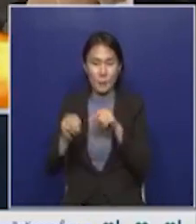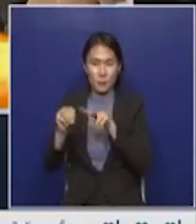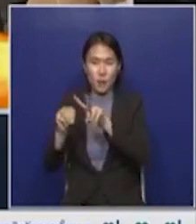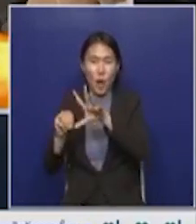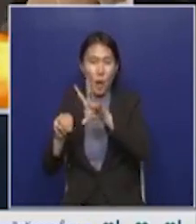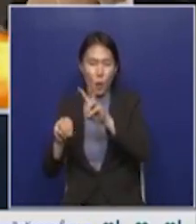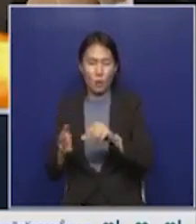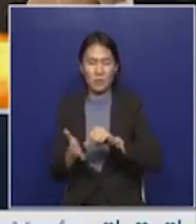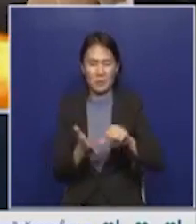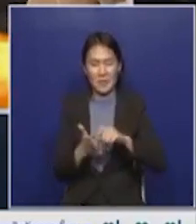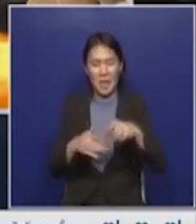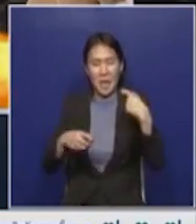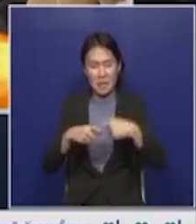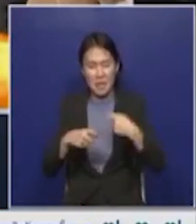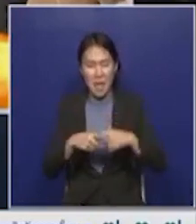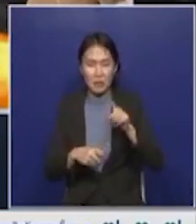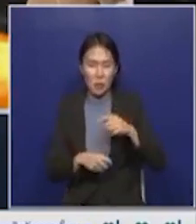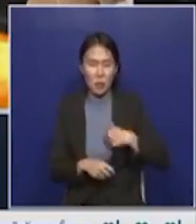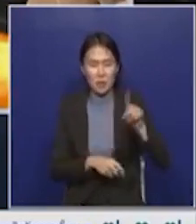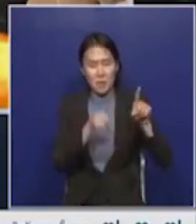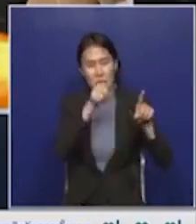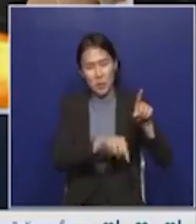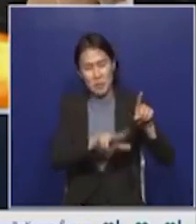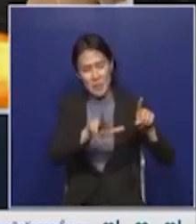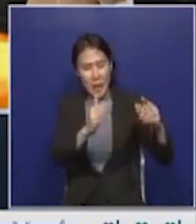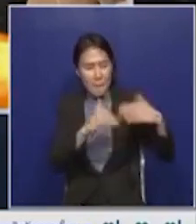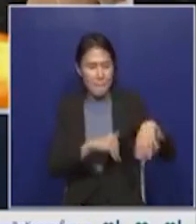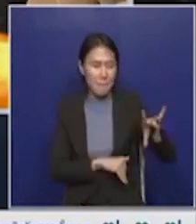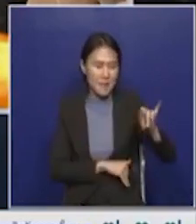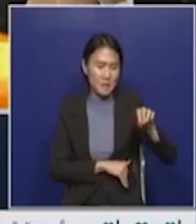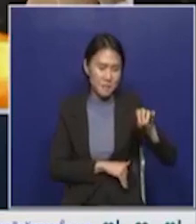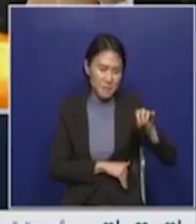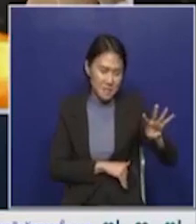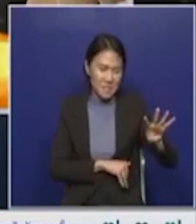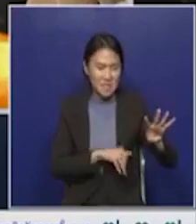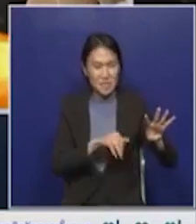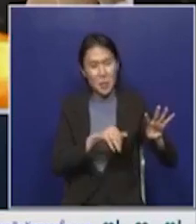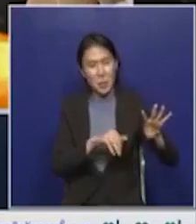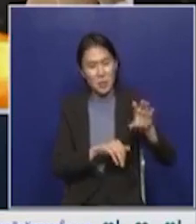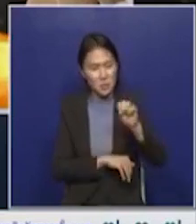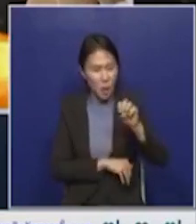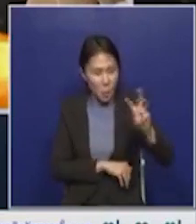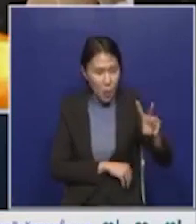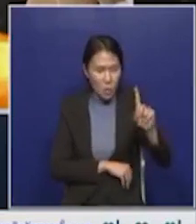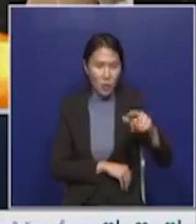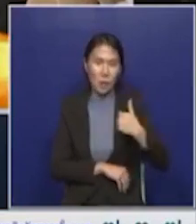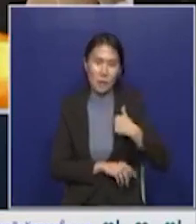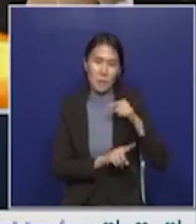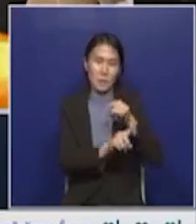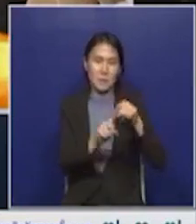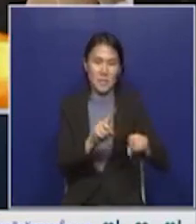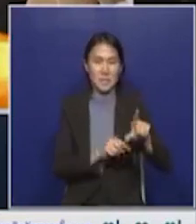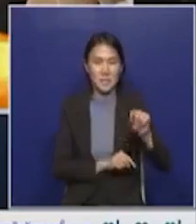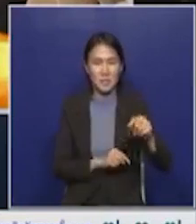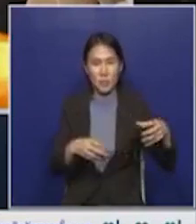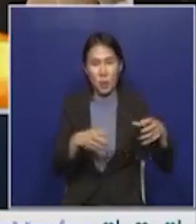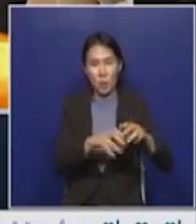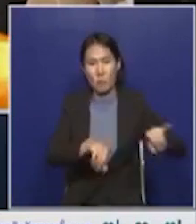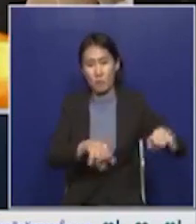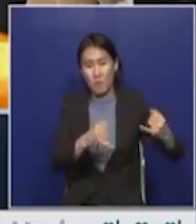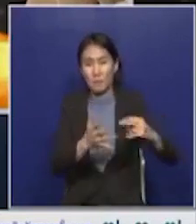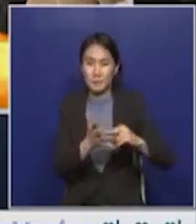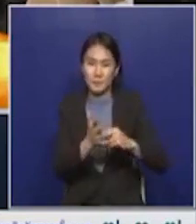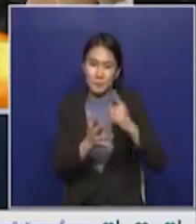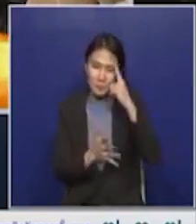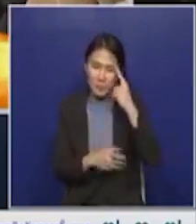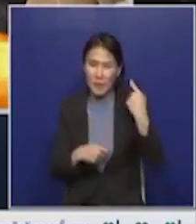แก้ยากมีต้องใช้หนึ่งในสัก 1ใน 3 84สวทั้งวันละ 1วันละ 3และก็ต้องใช้ 20%ของใส่ Classไปส่วน